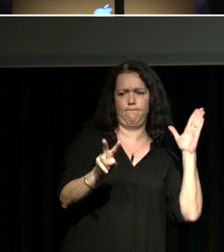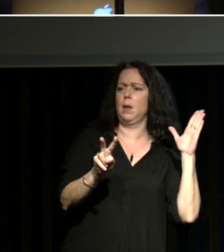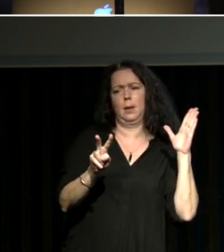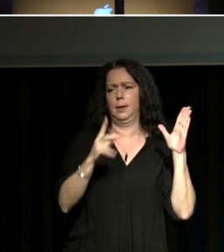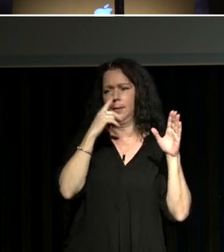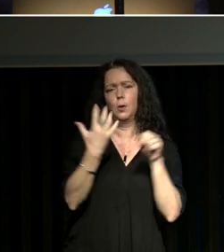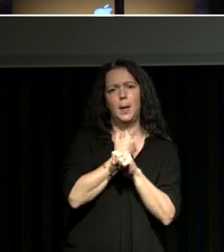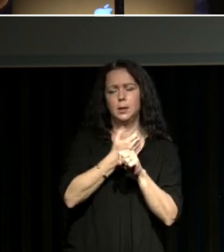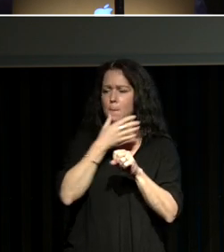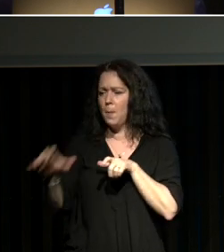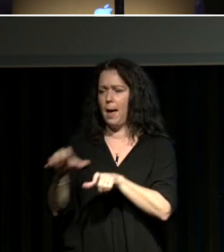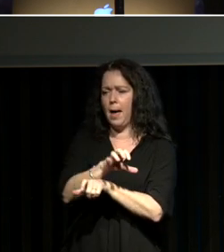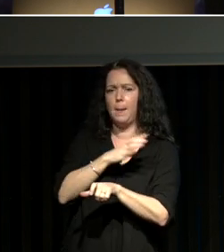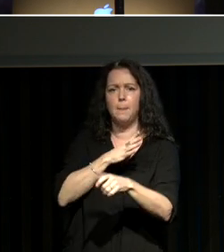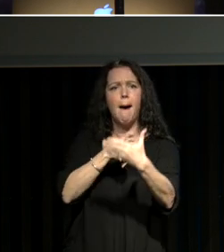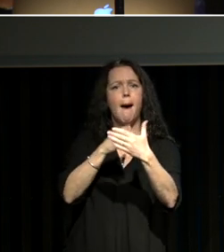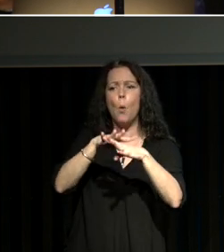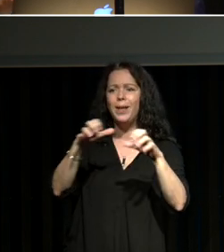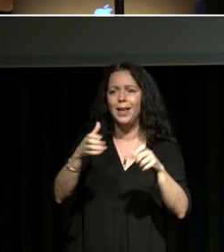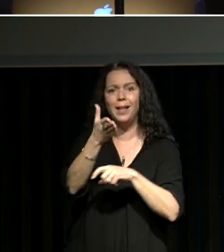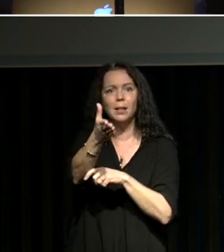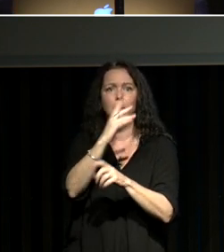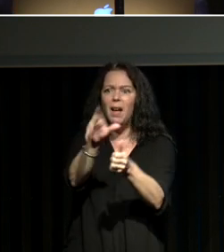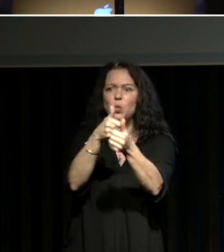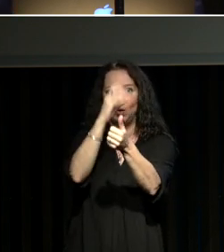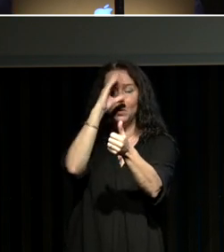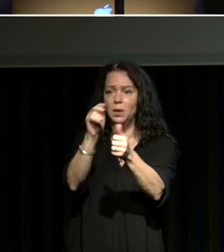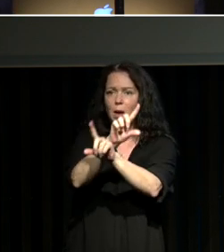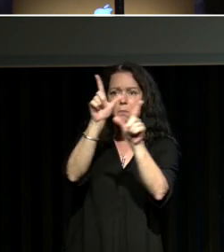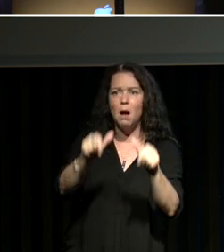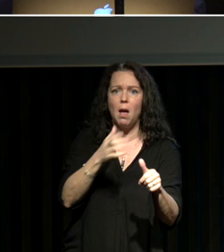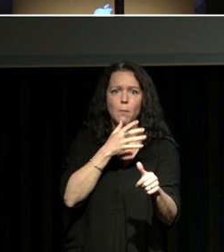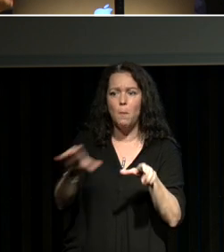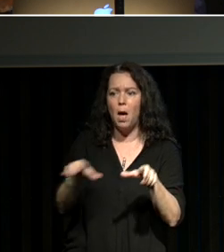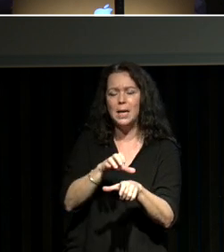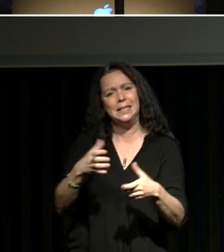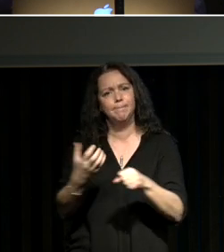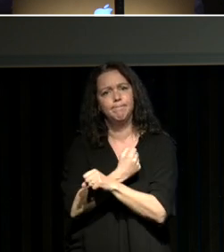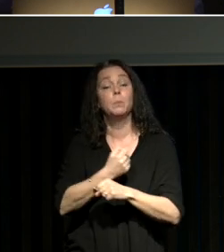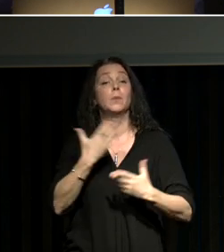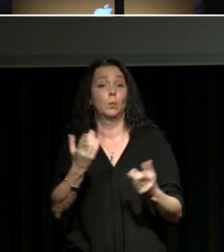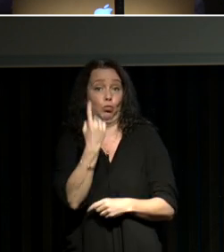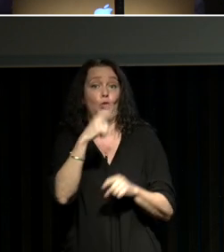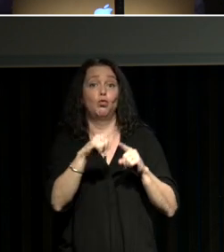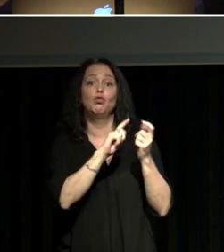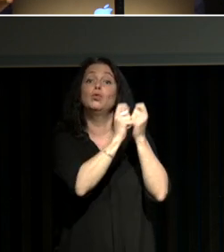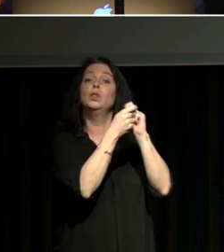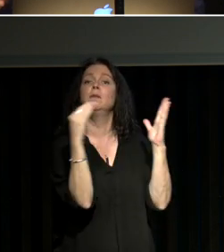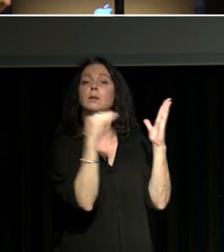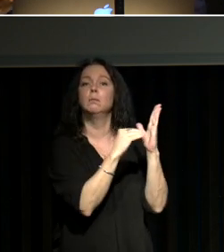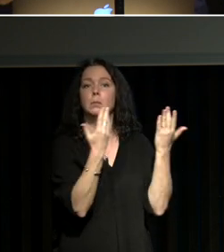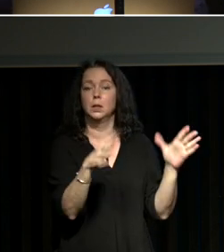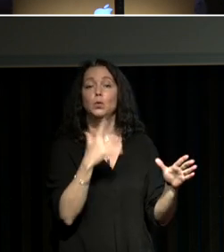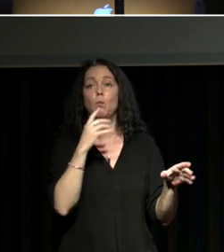faire le prélèvement d'organes certains week-ends quand le tuteur professionnel n'était pas joignable. Donc c'est la seule chose qui a été modifiée en ce qui concerne le